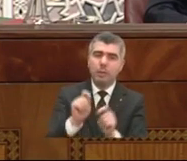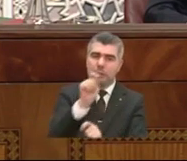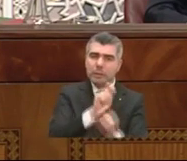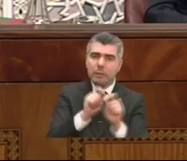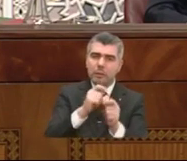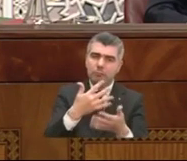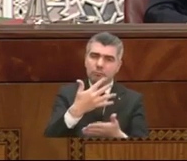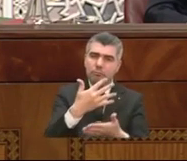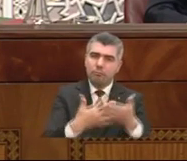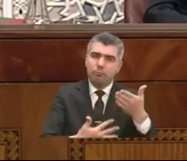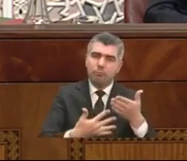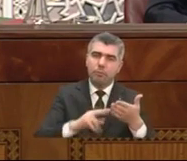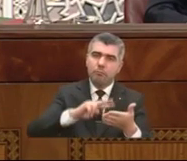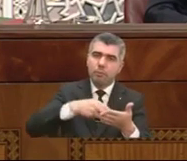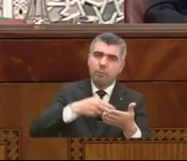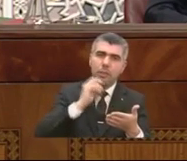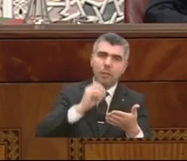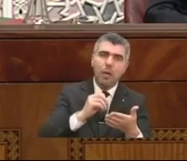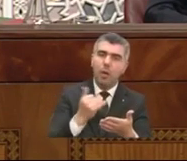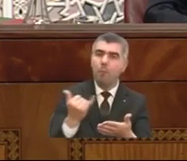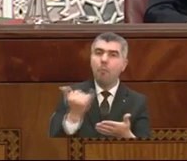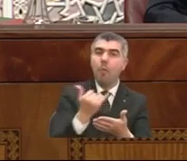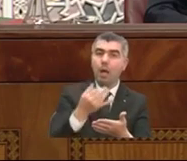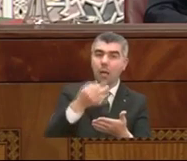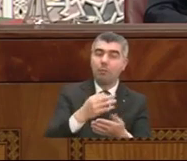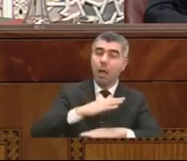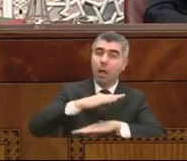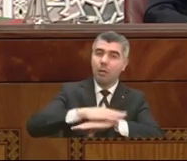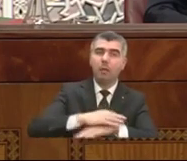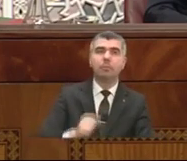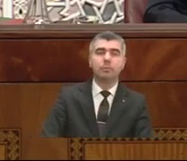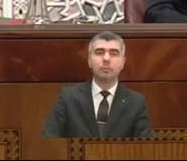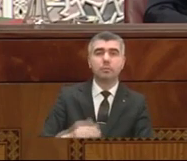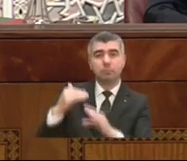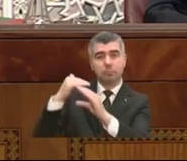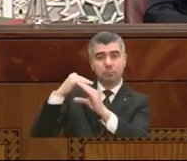شامل لاتخاذ القرارات المناسبة والحازمة تبليغ